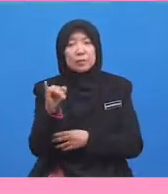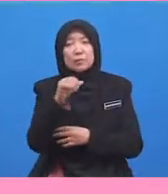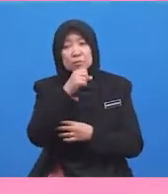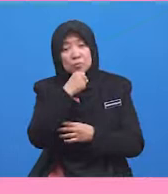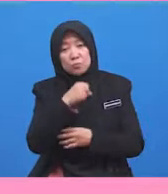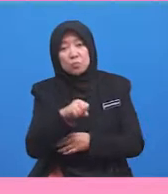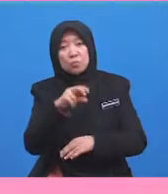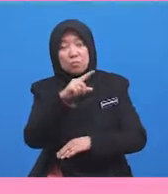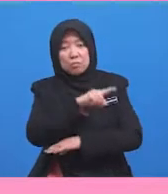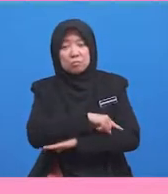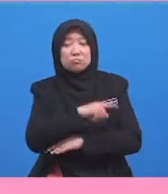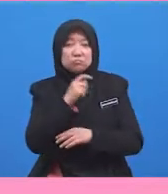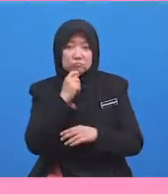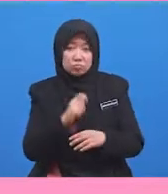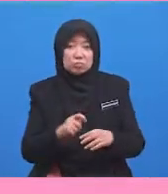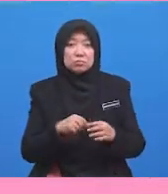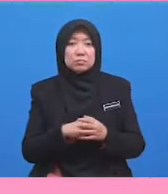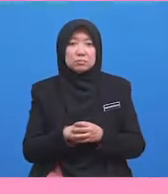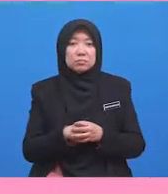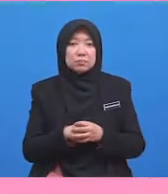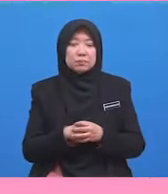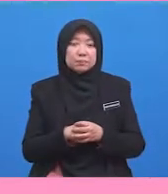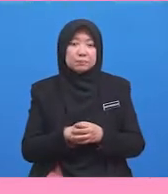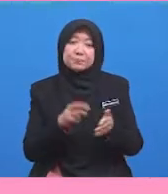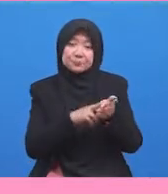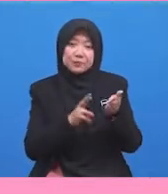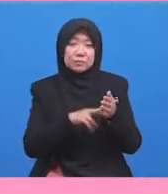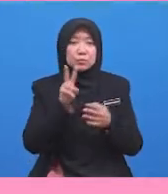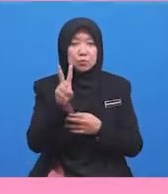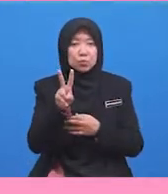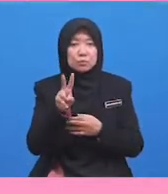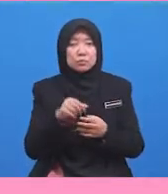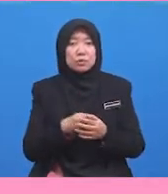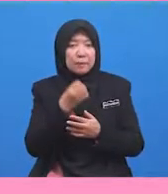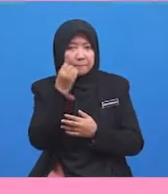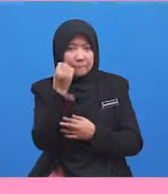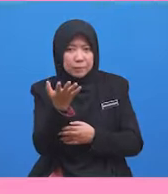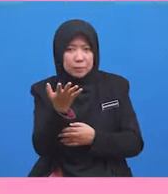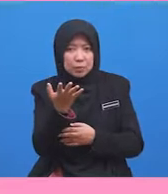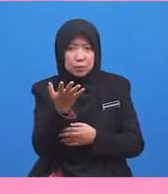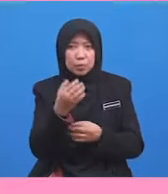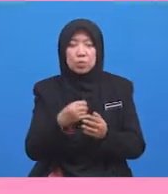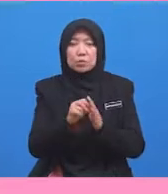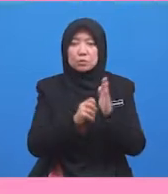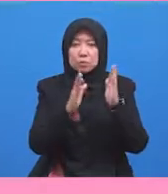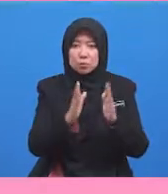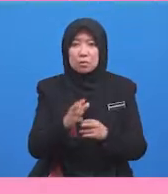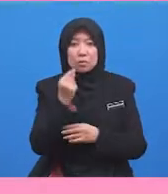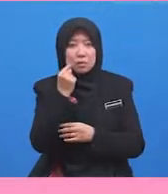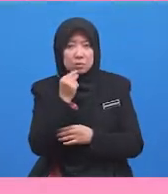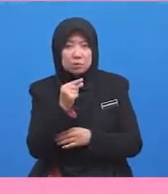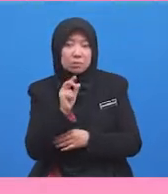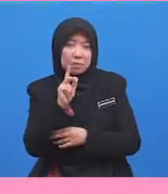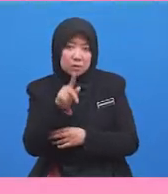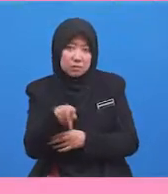tua mereka the rangkap kedua pula penyajak menyatakan bahwa seorang gadis